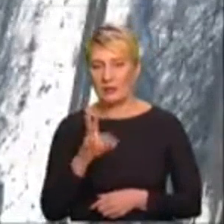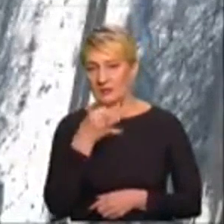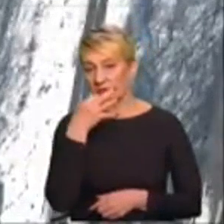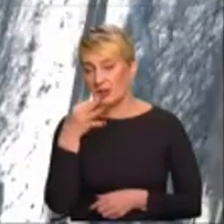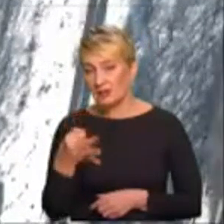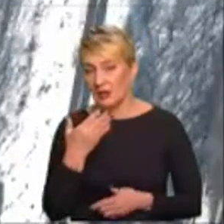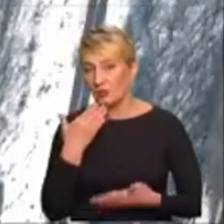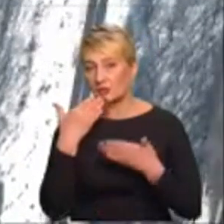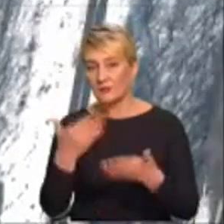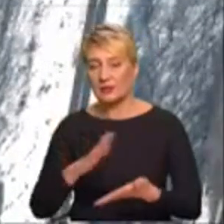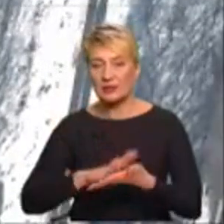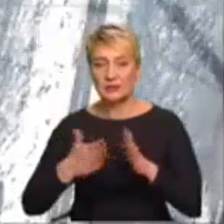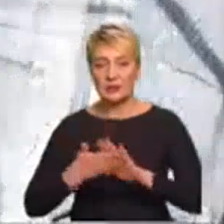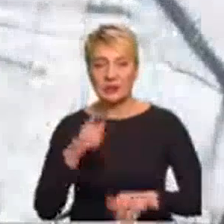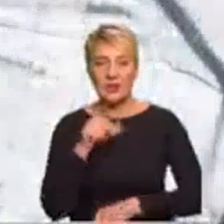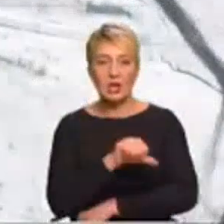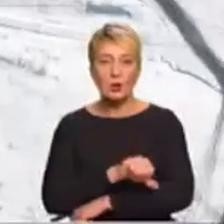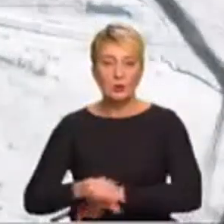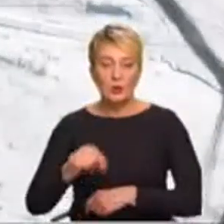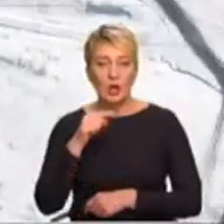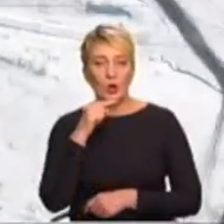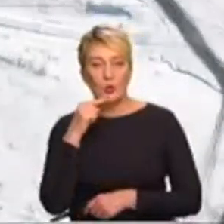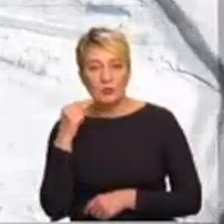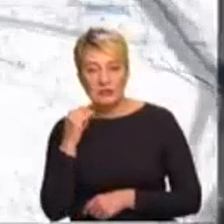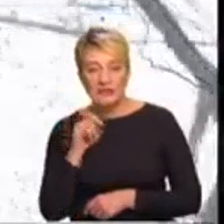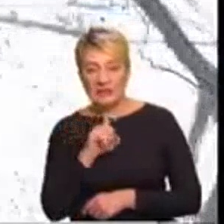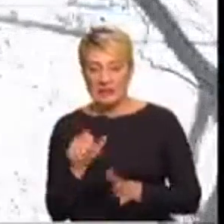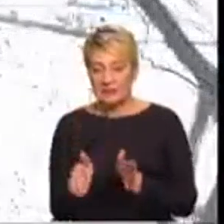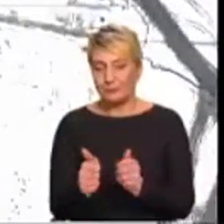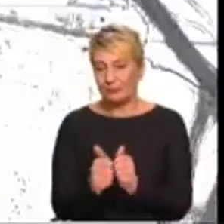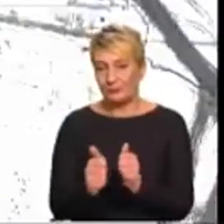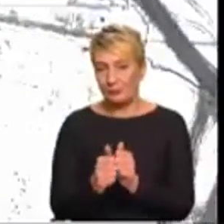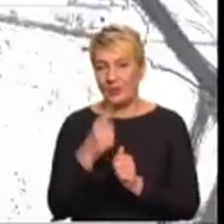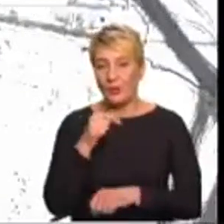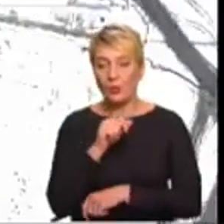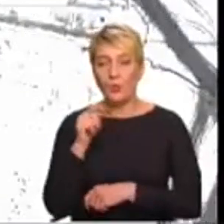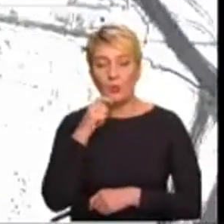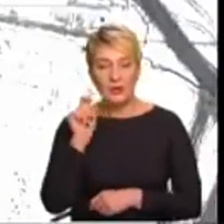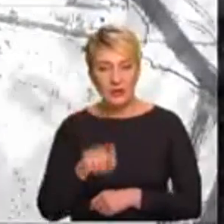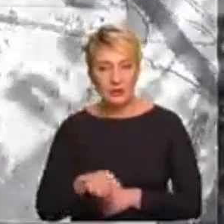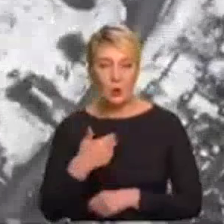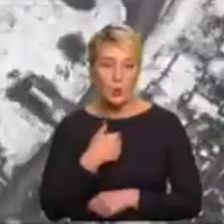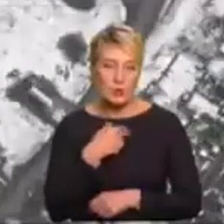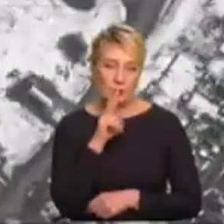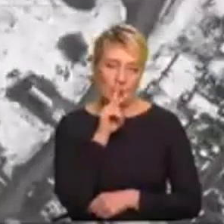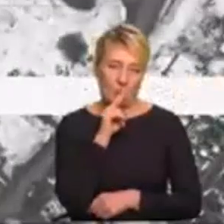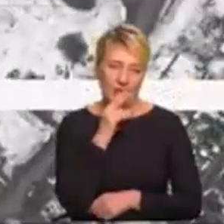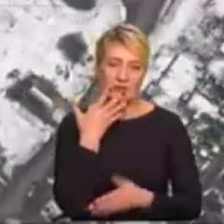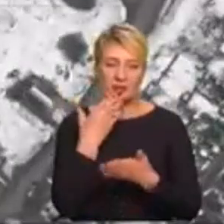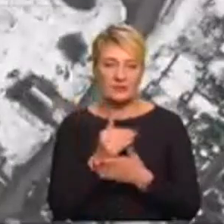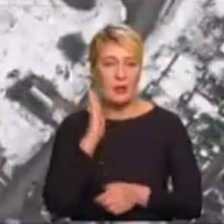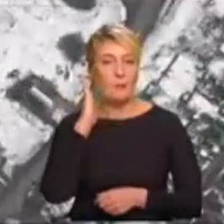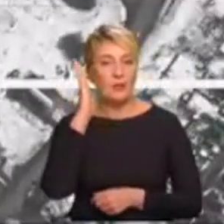щодо ситуації на кордонах Росії і України і сказав, що хоче помилятися у своїх прогнозах, але, за його словами, Росія